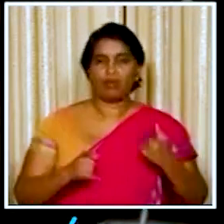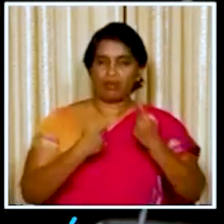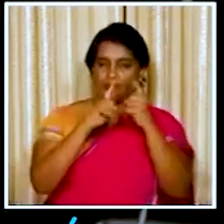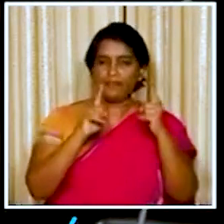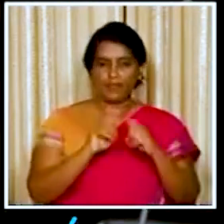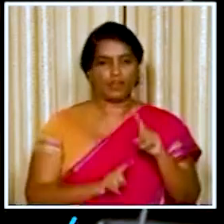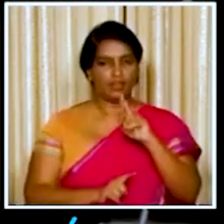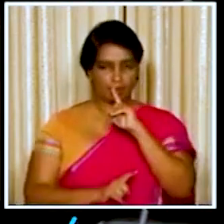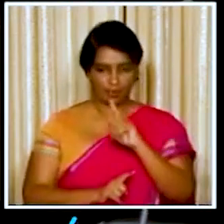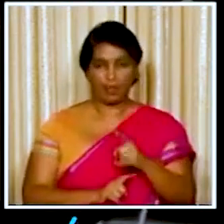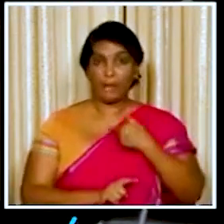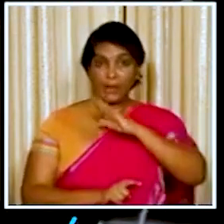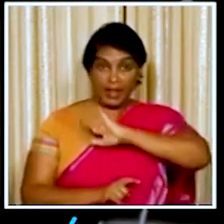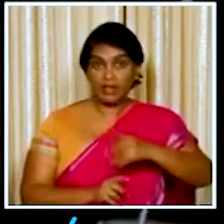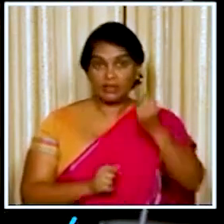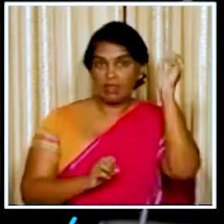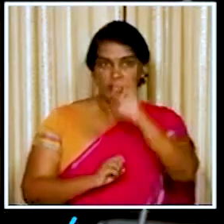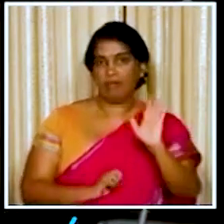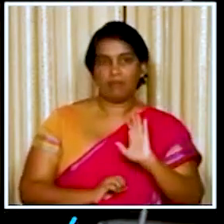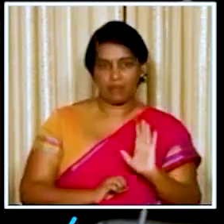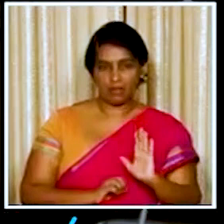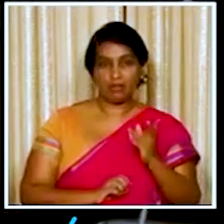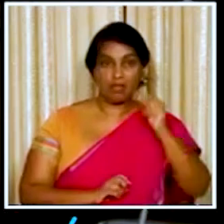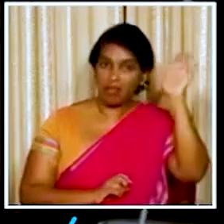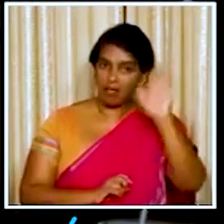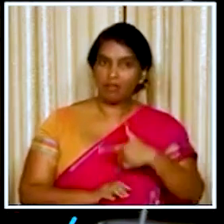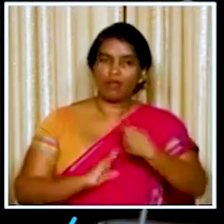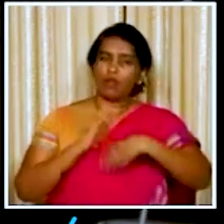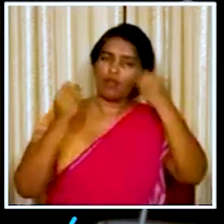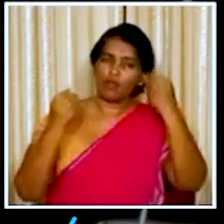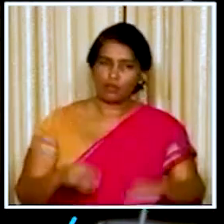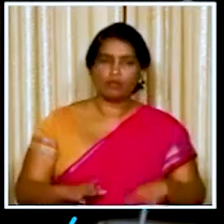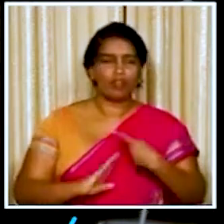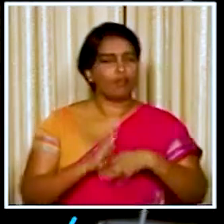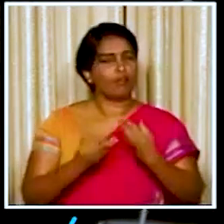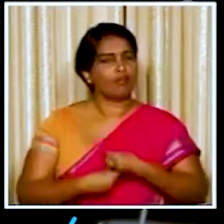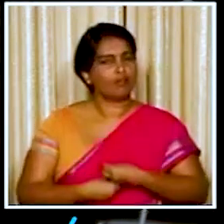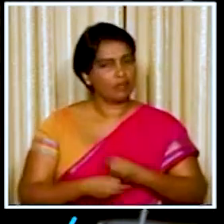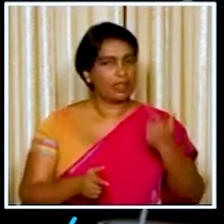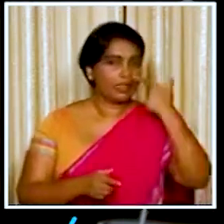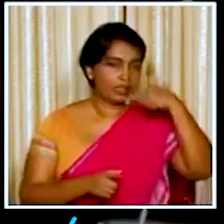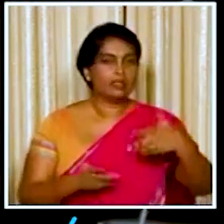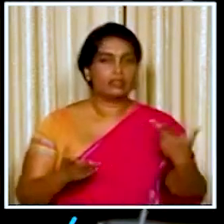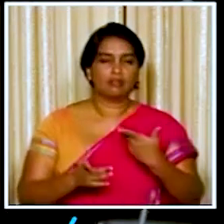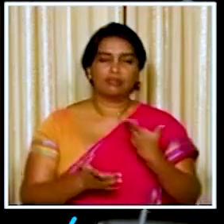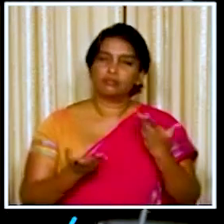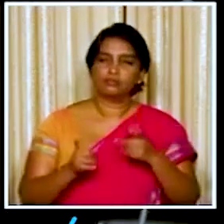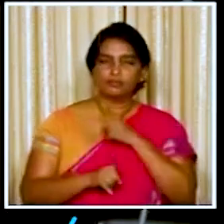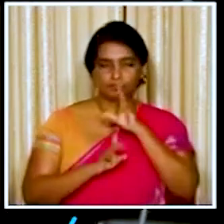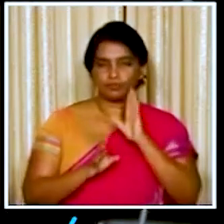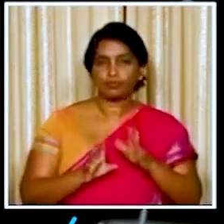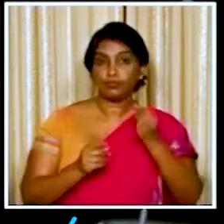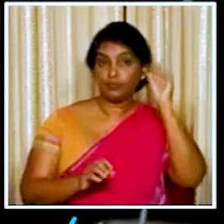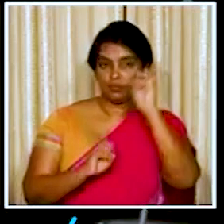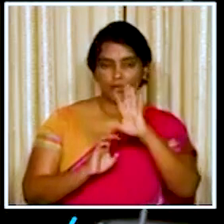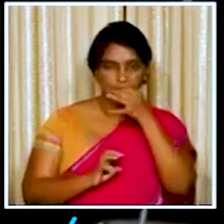එහෙම චෝදනා කරා අපි එනකන් සල්ලි එවන්න එපා රටට. ඒතකොට සල්ලි ආවේ නැති වුනම රට වැටෙනවා. රට බංකොලොත් වෙනවා. තෙල් නැති වෙනවා. එහෙම ගිනි ගා. එහෙම තත්වයක් ඇති වෙන නිසා සල්ලි